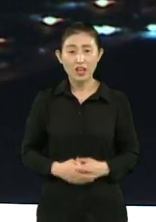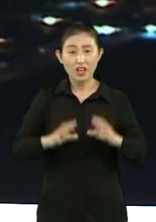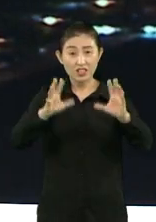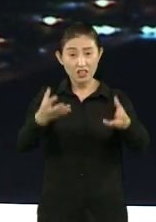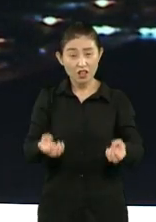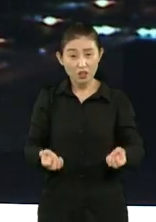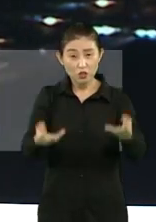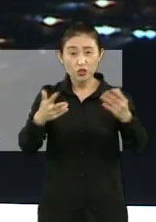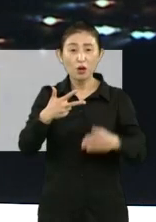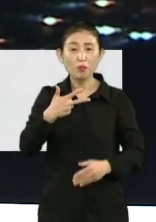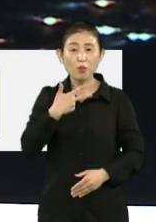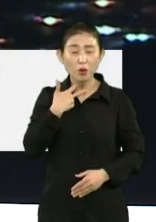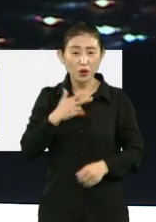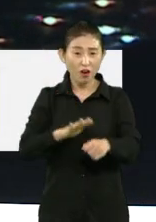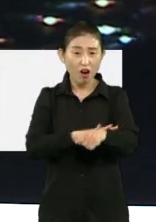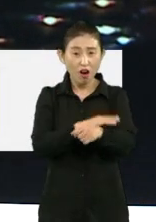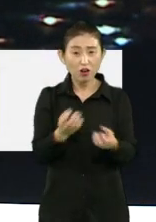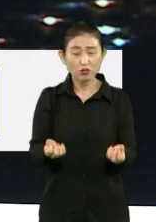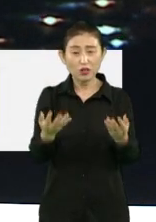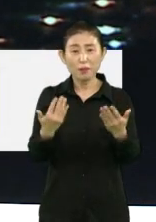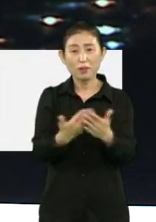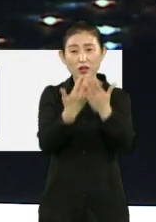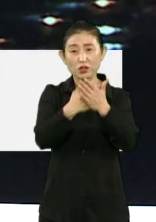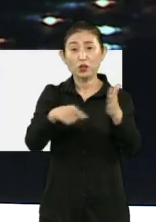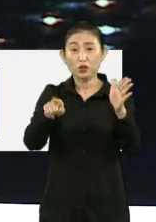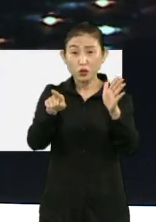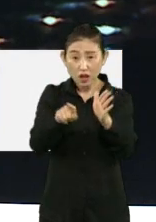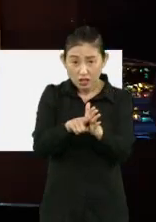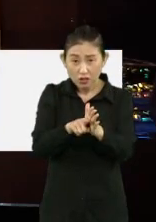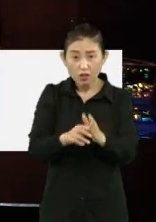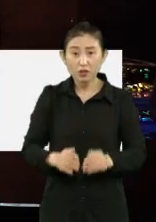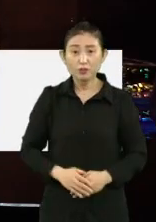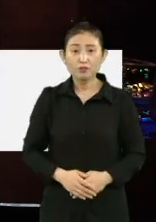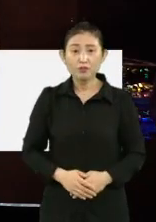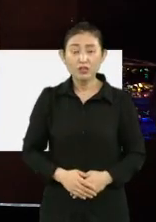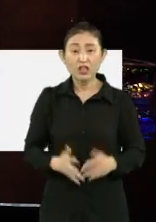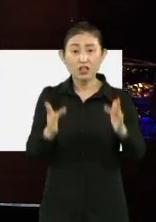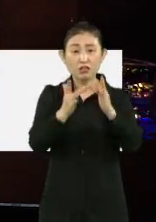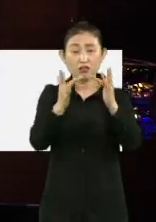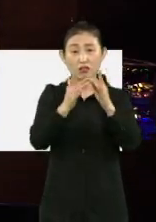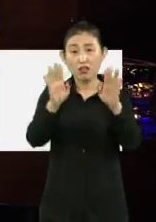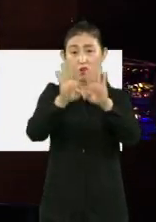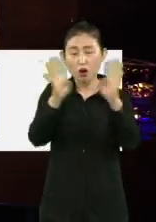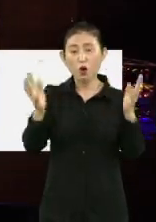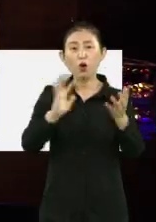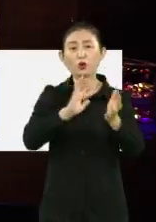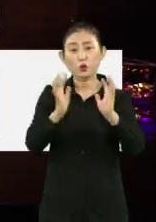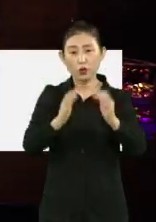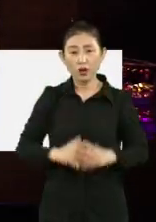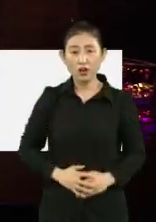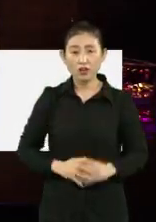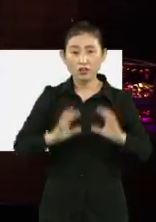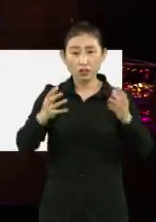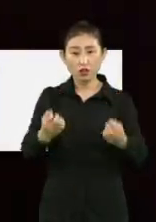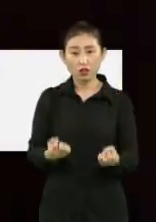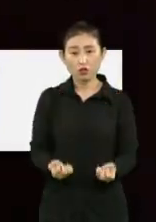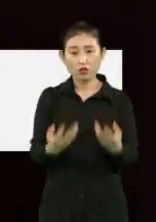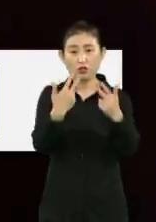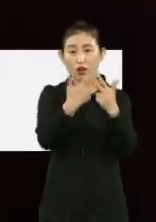글로벌 보령머드 축제 발전을 위한 국제해양축제도시 온라인 축제 포럼이 세계축제협회